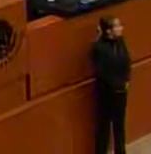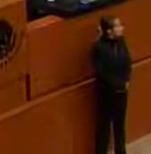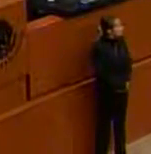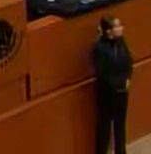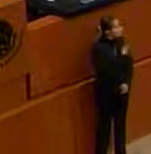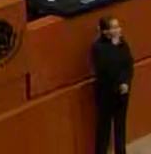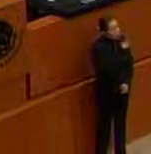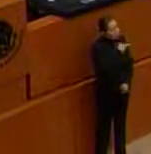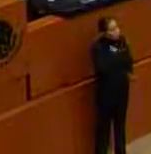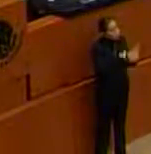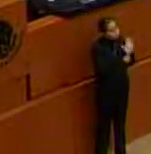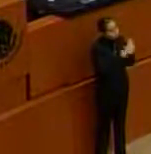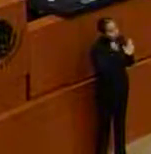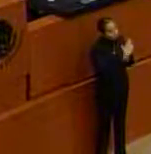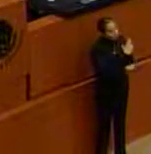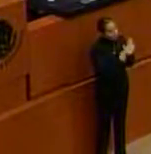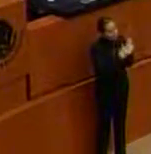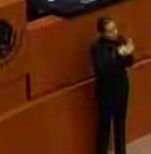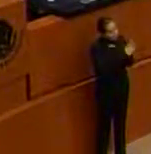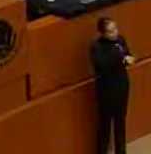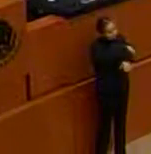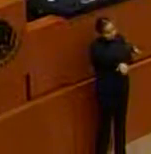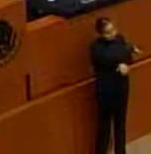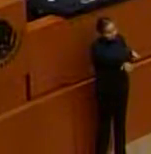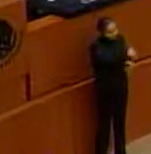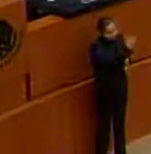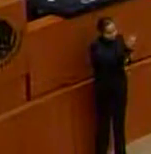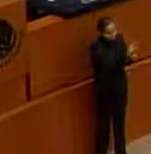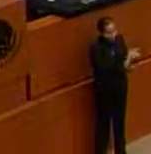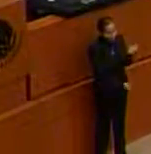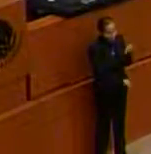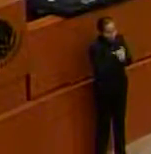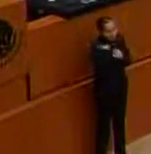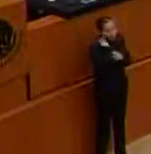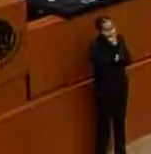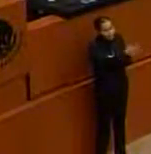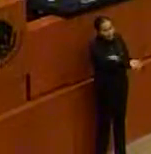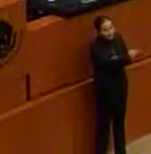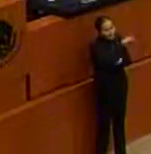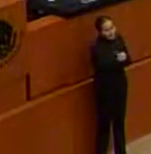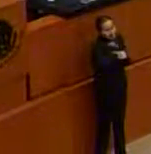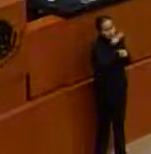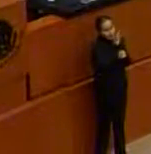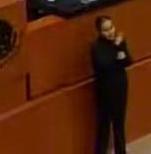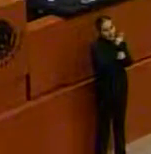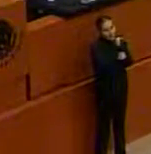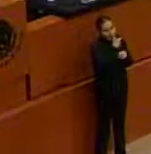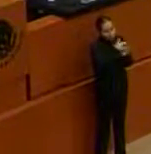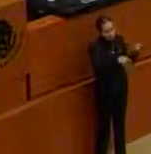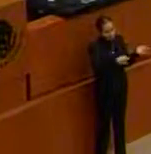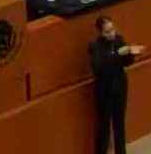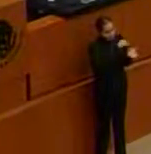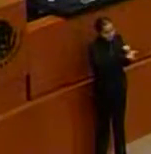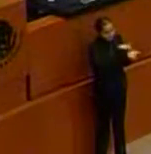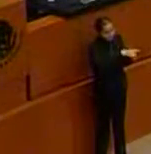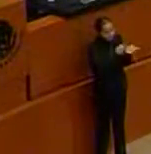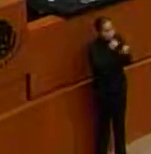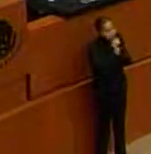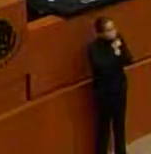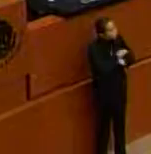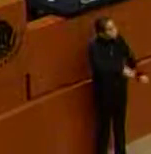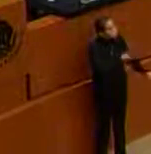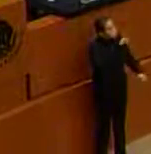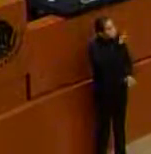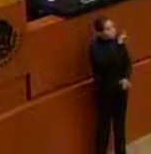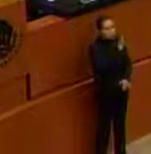une représentation graphique de notre billet, de notre coupure de 10 francs qui a été revisitée pour faire la promotion du RBI. Nous la